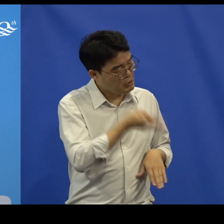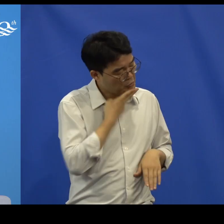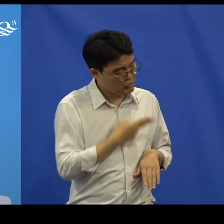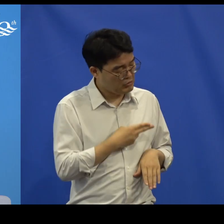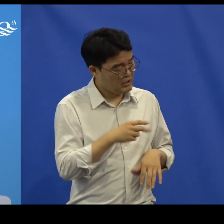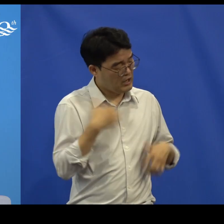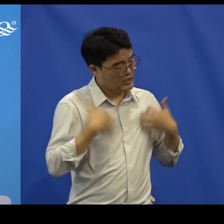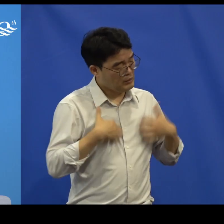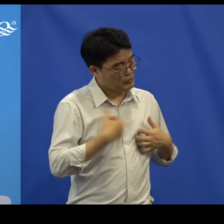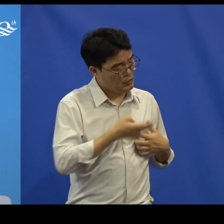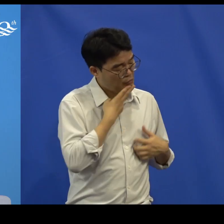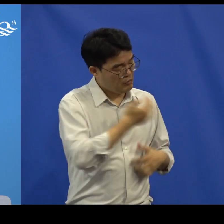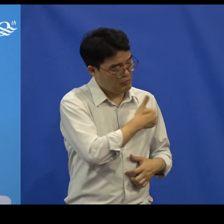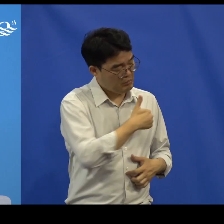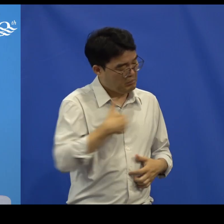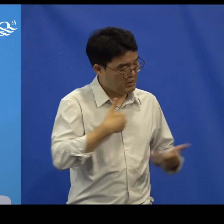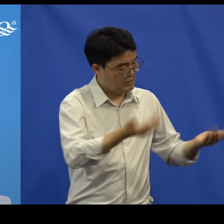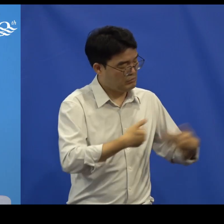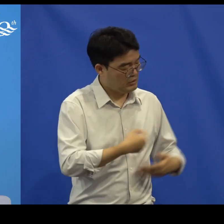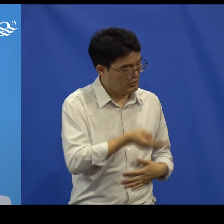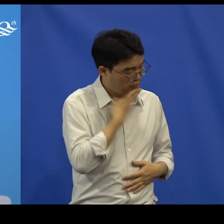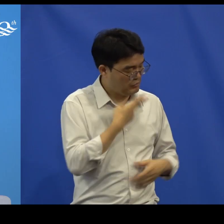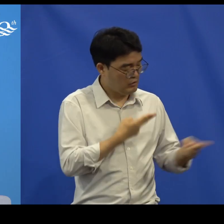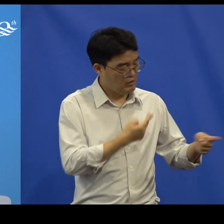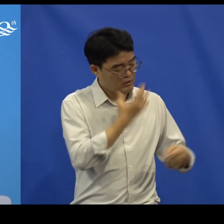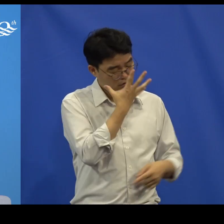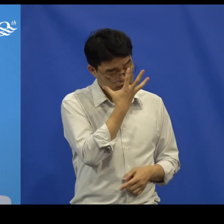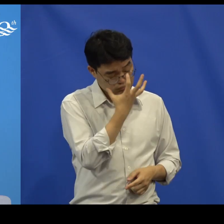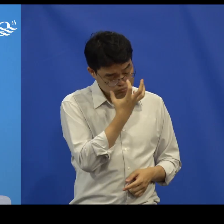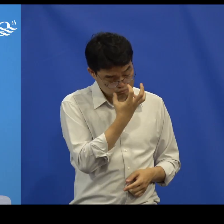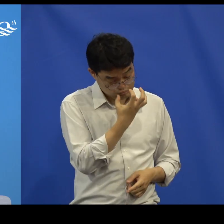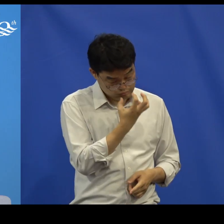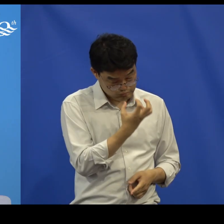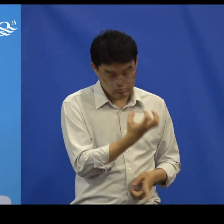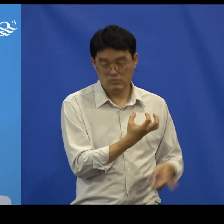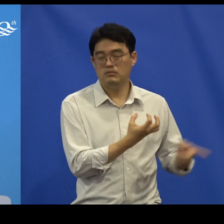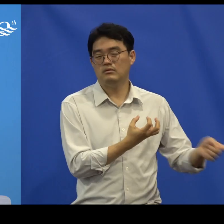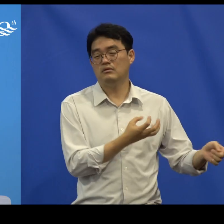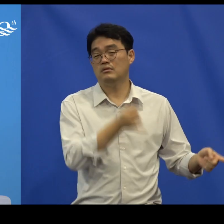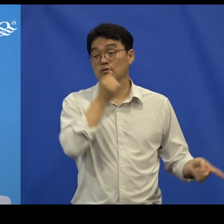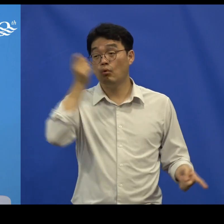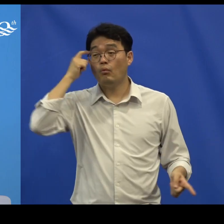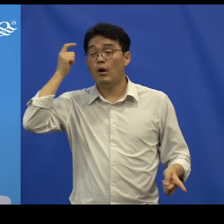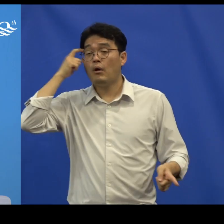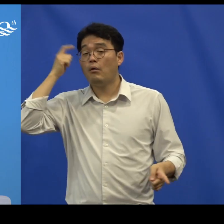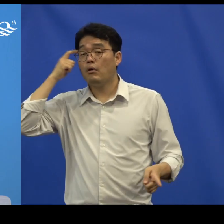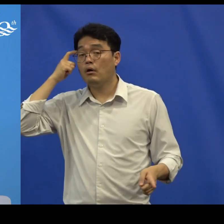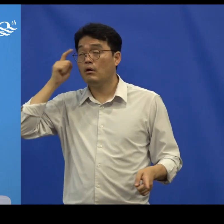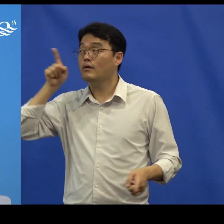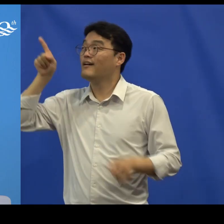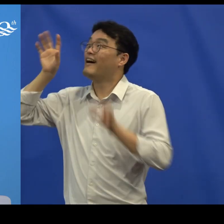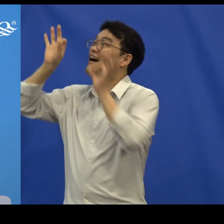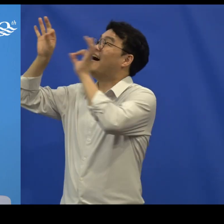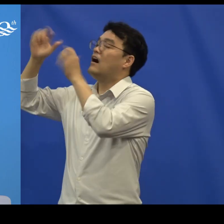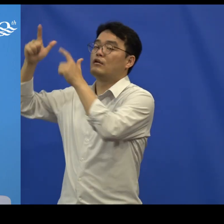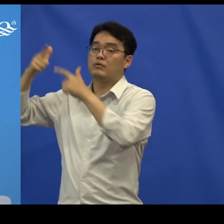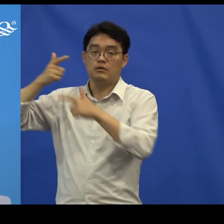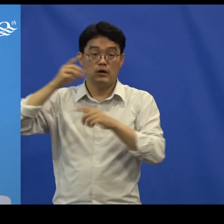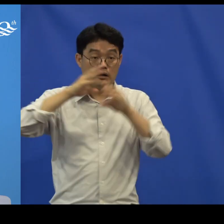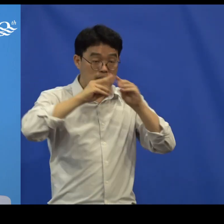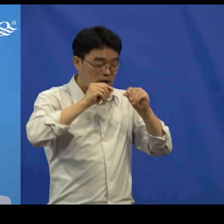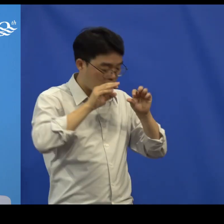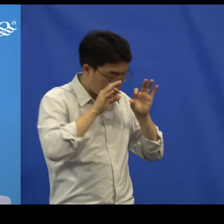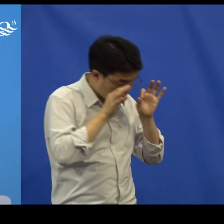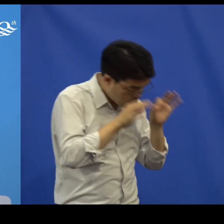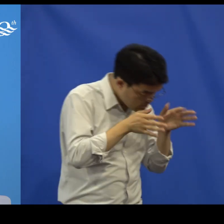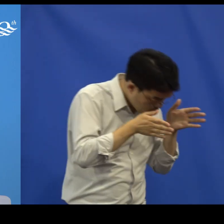우리에게 참된 만족을 주지 못하는데 여기에 계속 바라보니까 우울해질 수밖에 없고 절망할 수밖에 없는 거예요. 그러니까 우리의 시선을